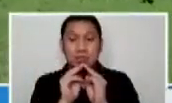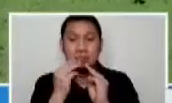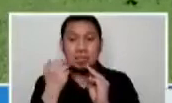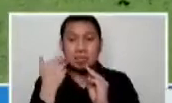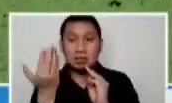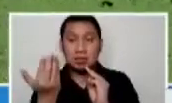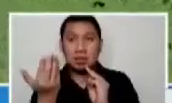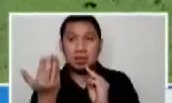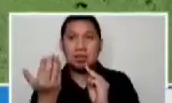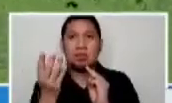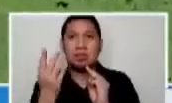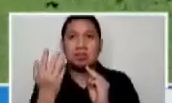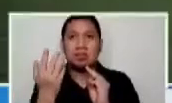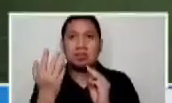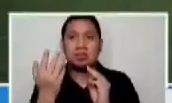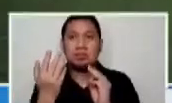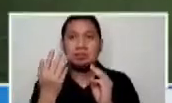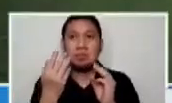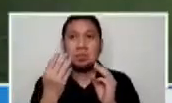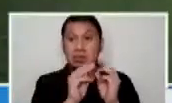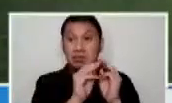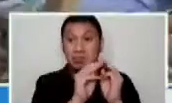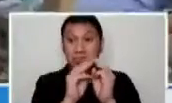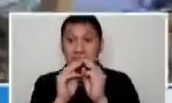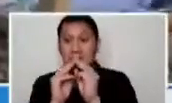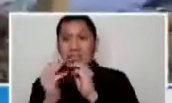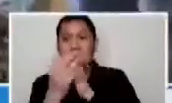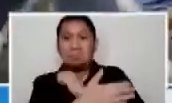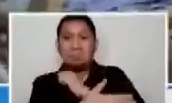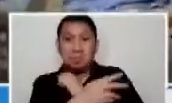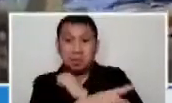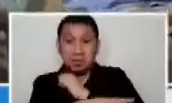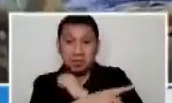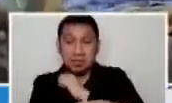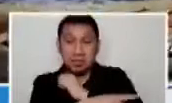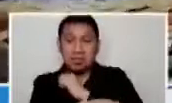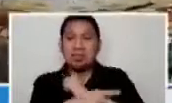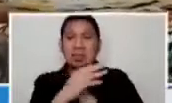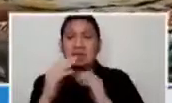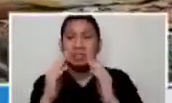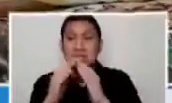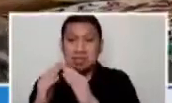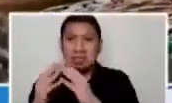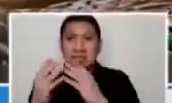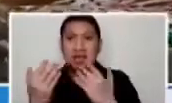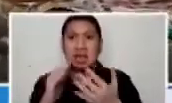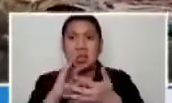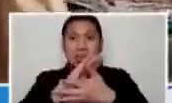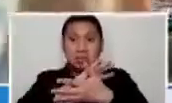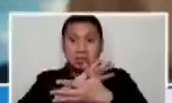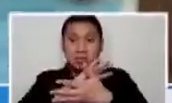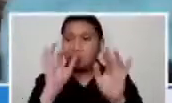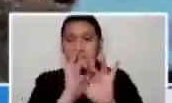al-Fitr in an atmosphere na although hindi na gaya ng